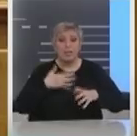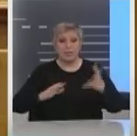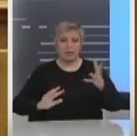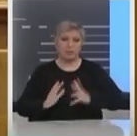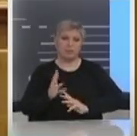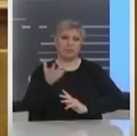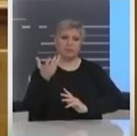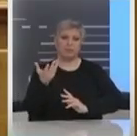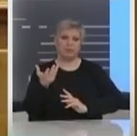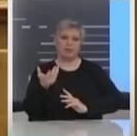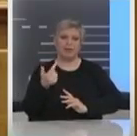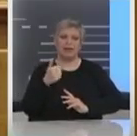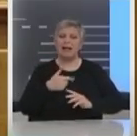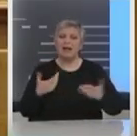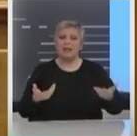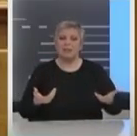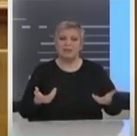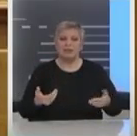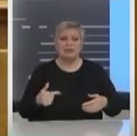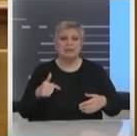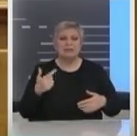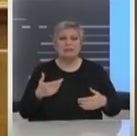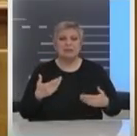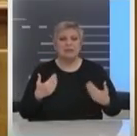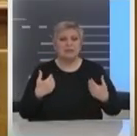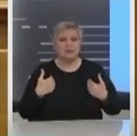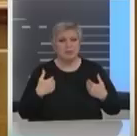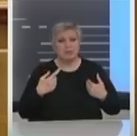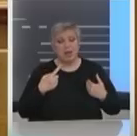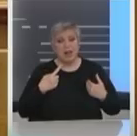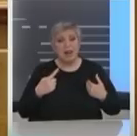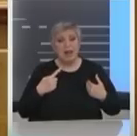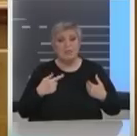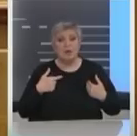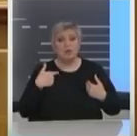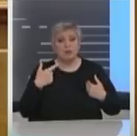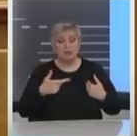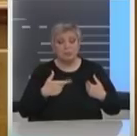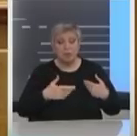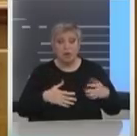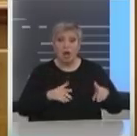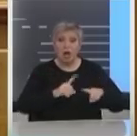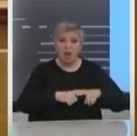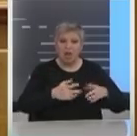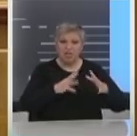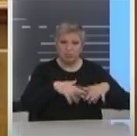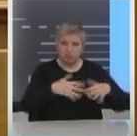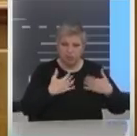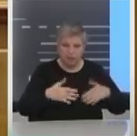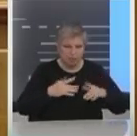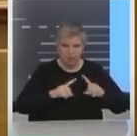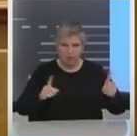Με άλλα λόγια, εμείς δεν χτίζουμε το πολιτικό μας μέλλον πάνω στα συντρίμια της πατρίδας. Και οι